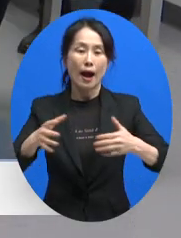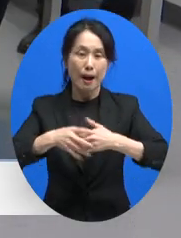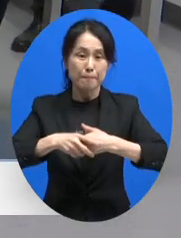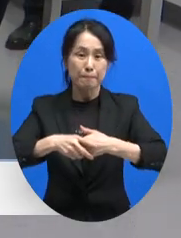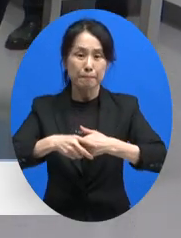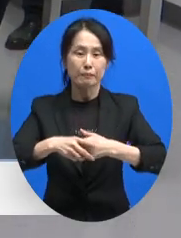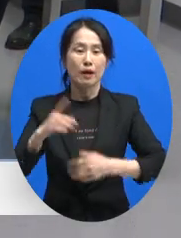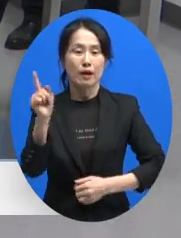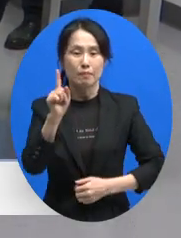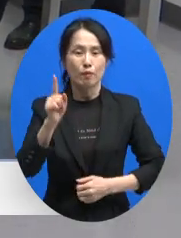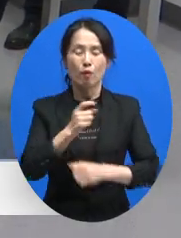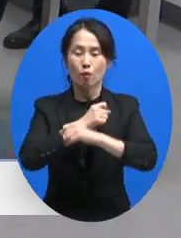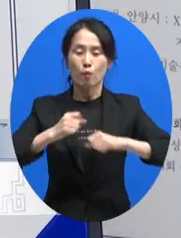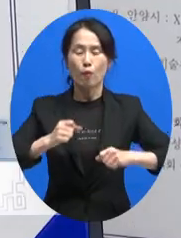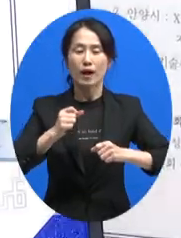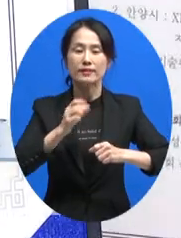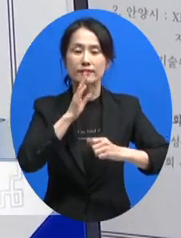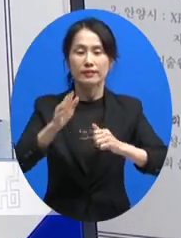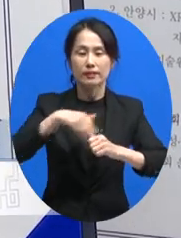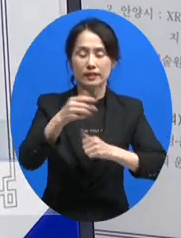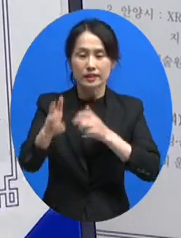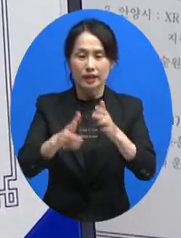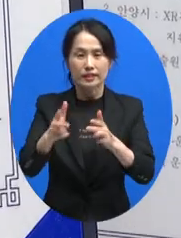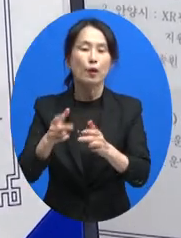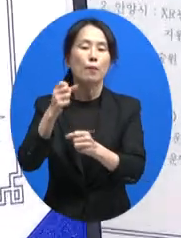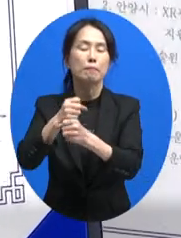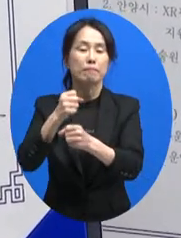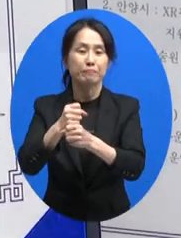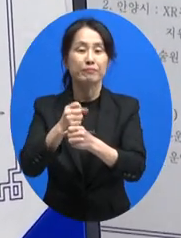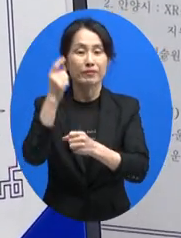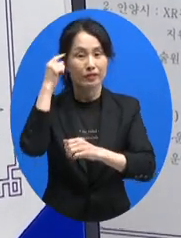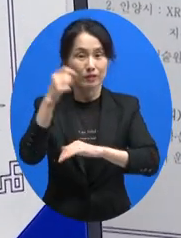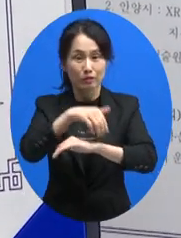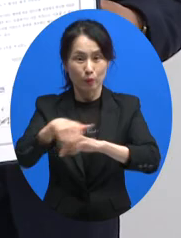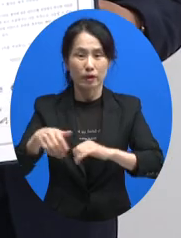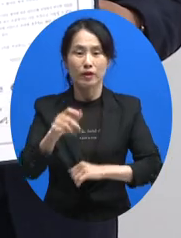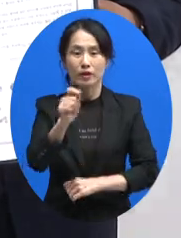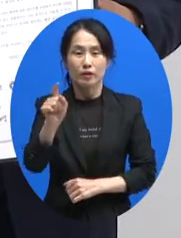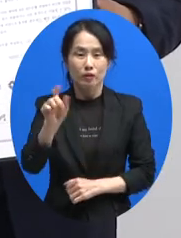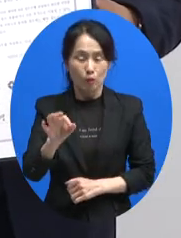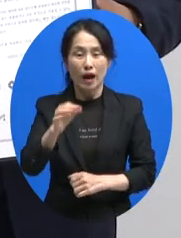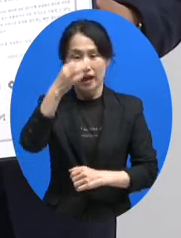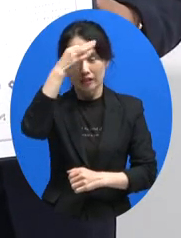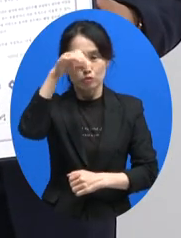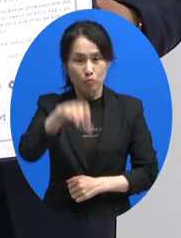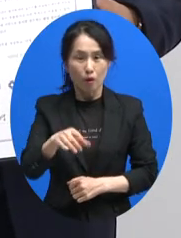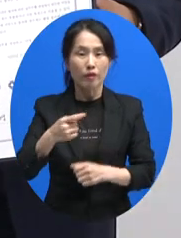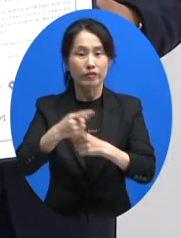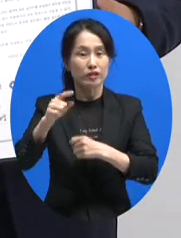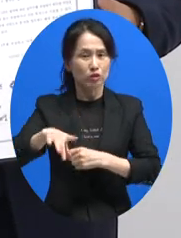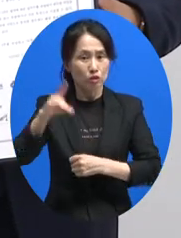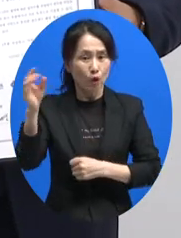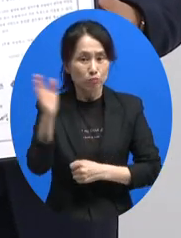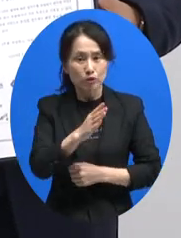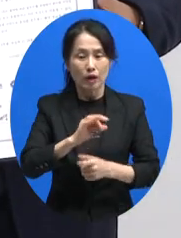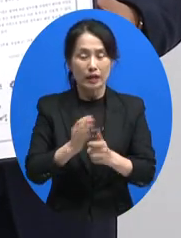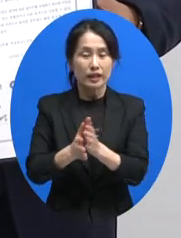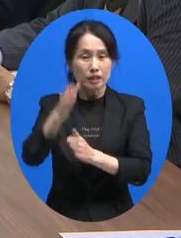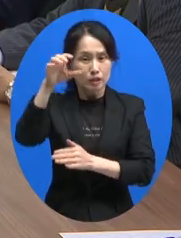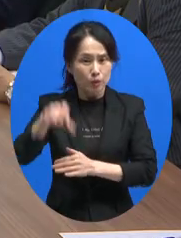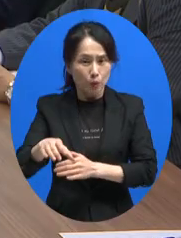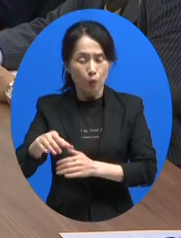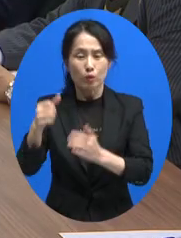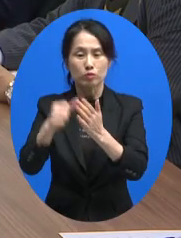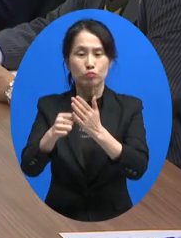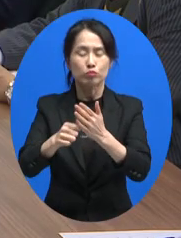한국광기술원과 손잡고 확장현실 산업 육성에 나섰습니다. 한국광기술원은 내년 초부터 안양시의 확장현실